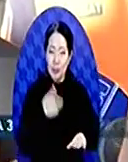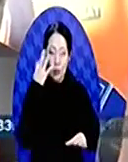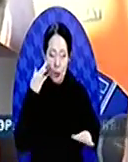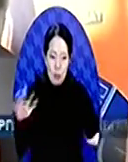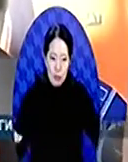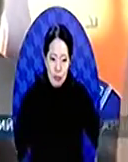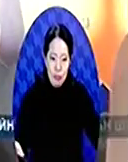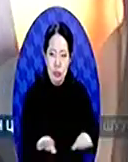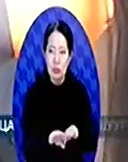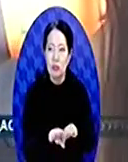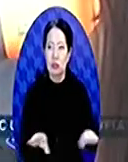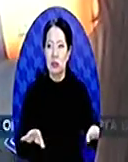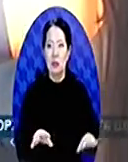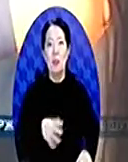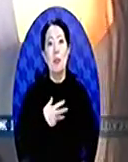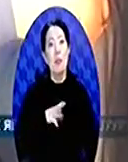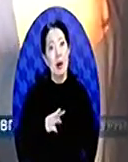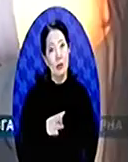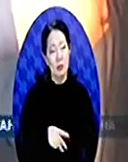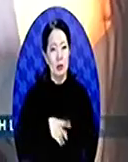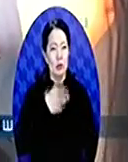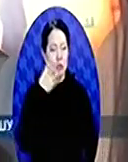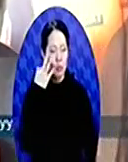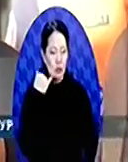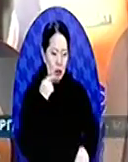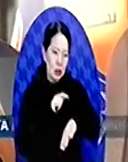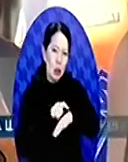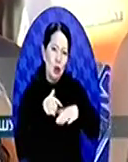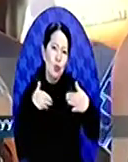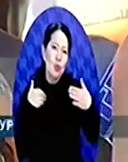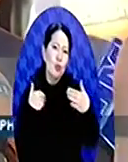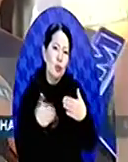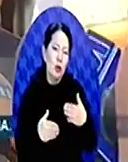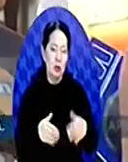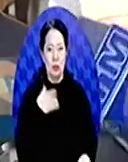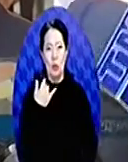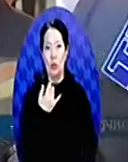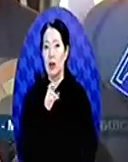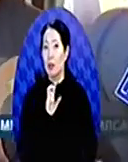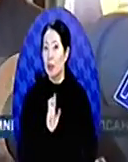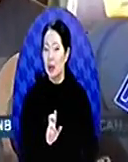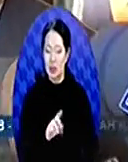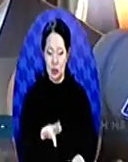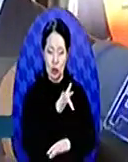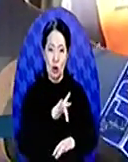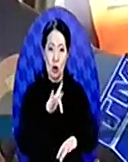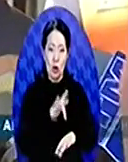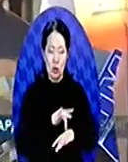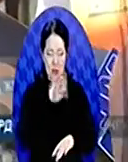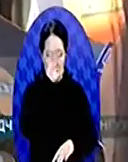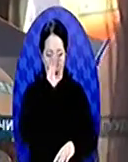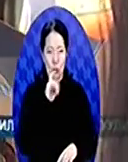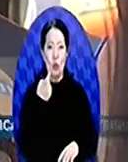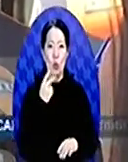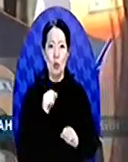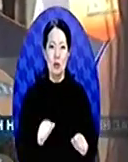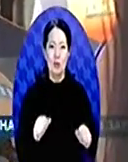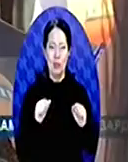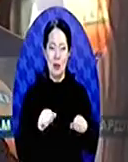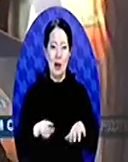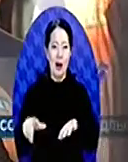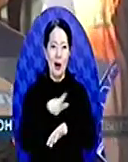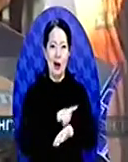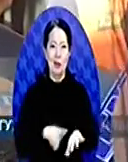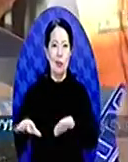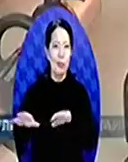байгаа. Нэгүгээр хэлбэл ойрын маш богинохон хугацаанд Улаанбаатар хотод маш хүчтэй газар хөдлөлт болох ийм